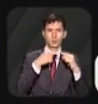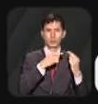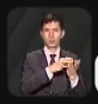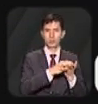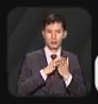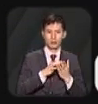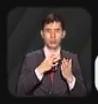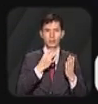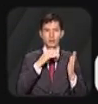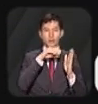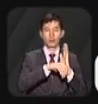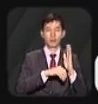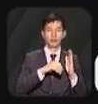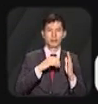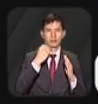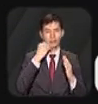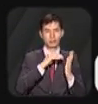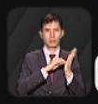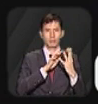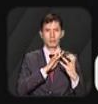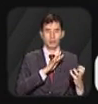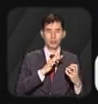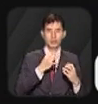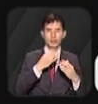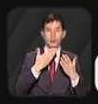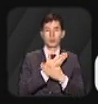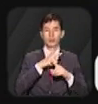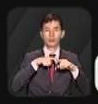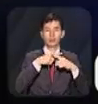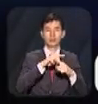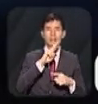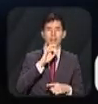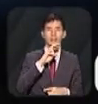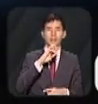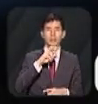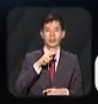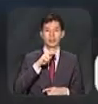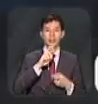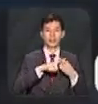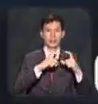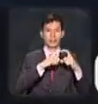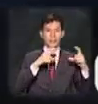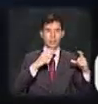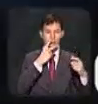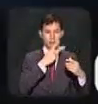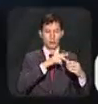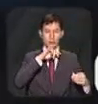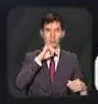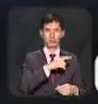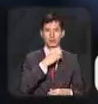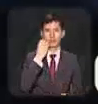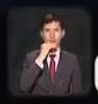встроенный ультразвуковой сканер отпечатка пальца и новая технология Dynamic AMOLED, обеспечивающая комфортный